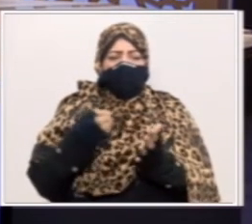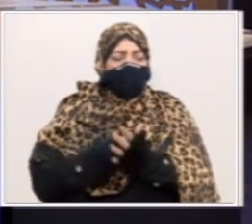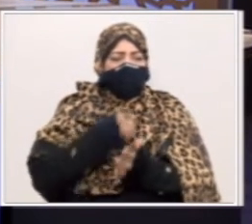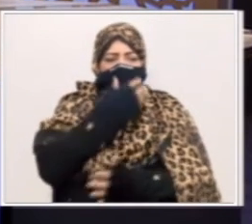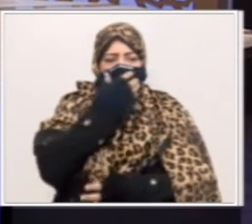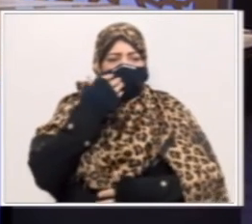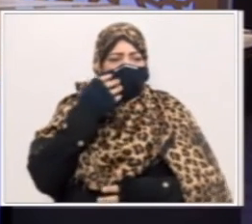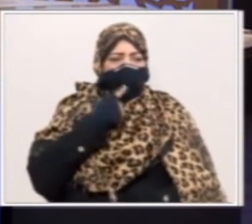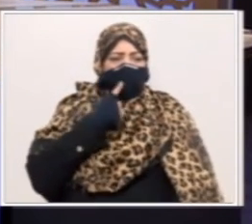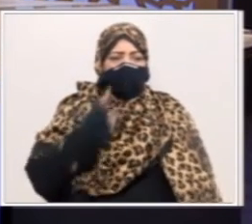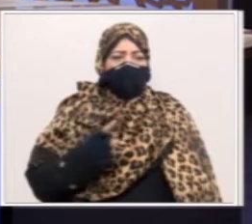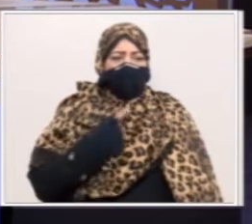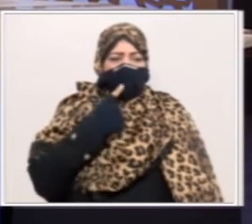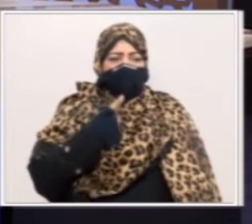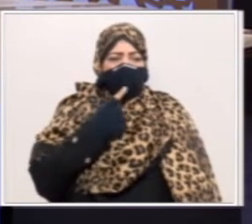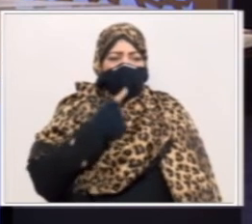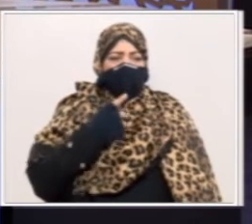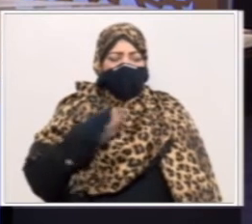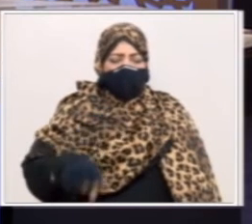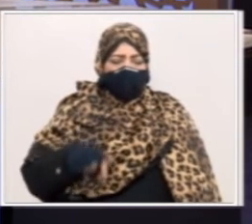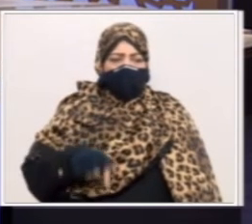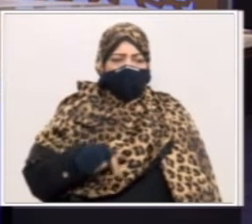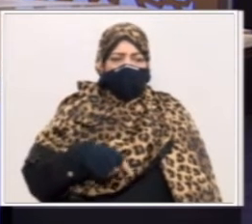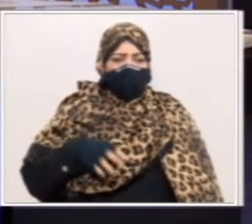وواحد قال لي حالتك تعدت ولازم تصيمي.